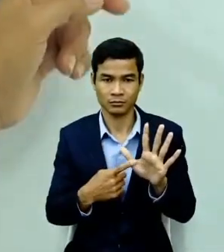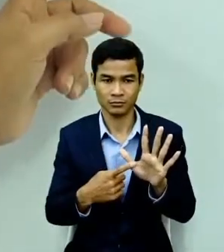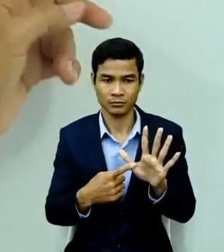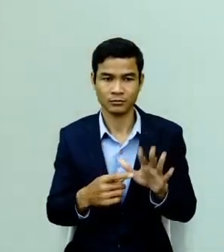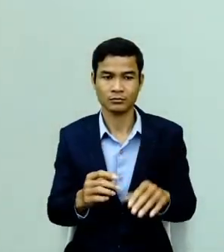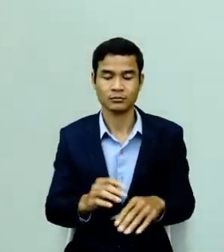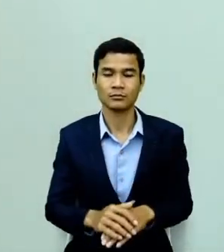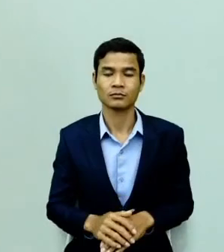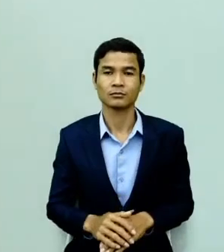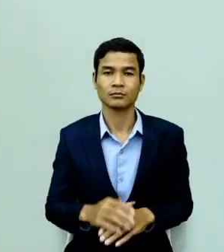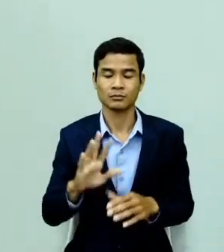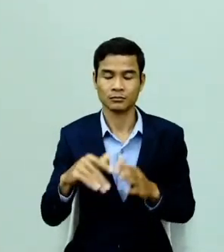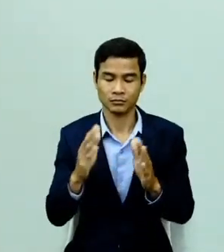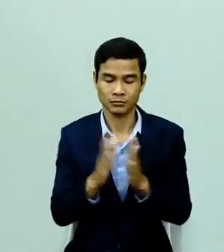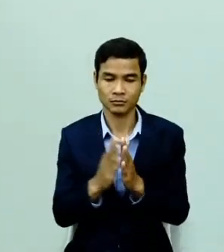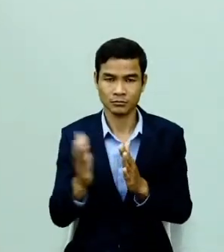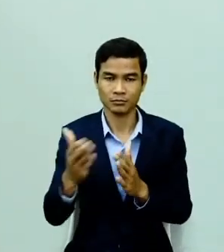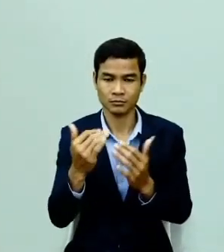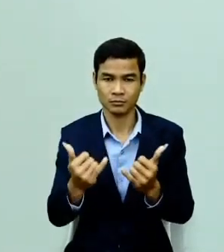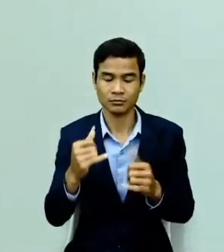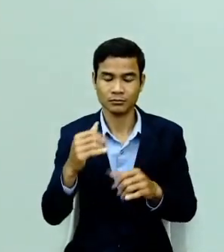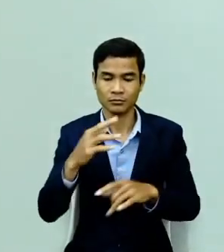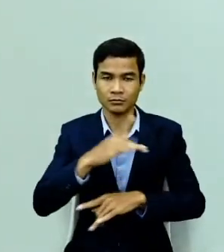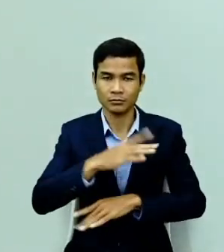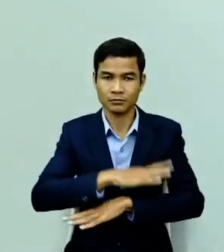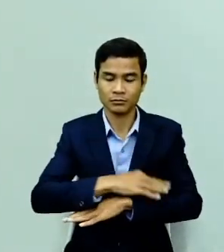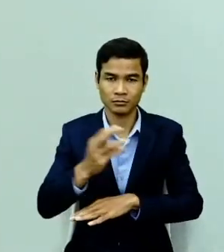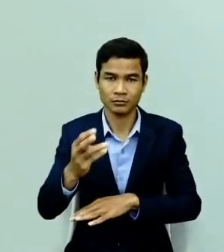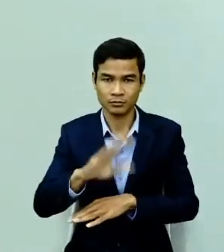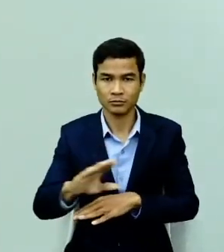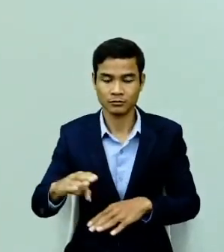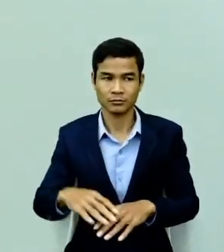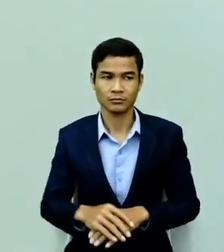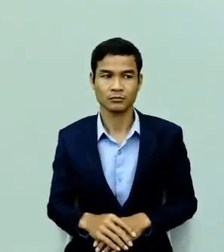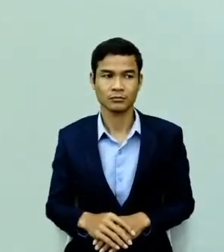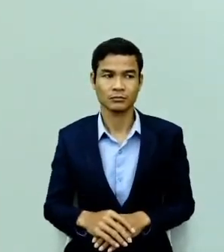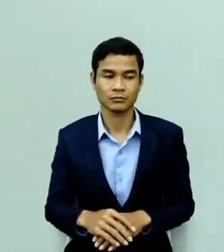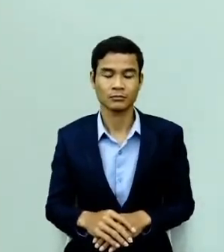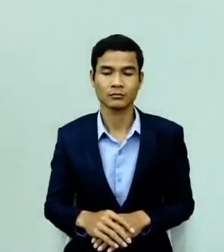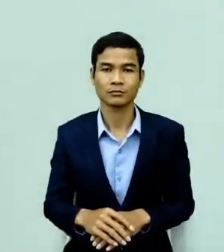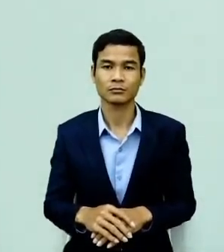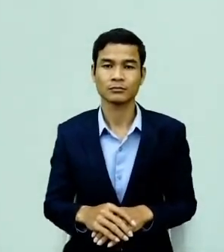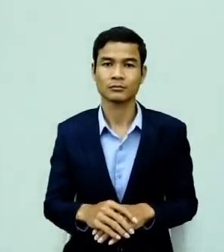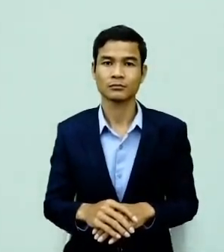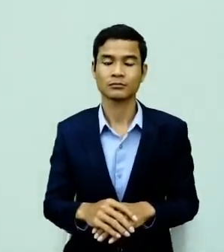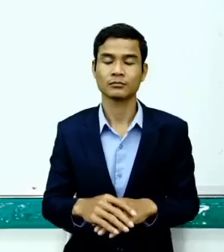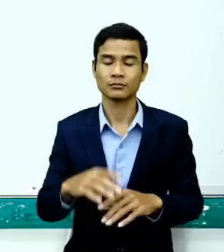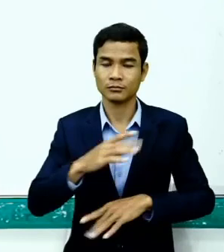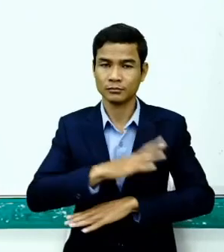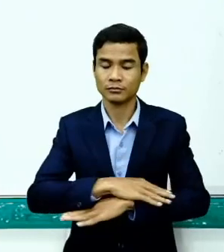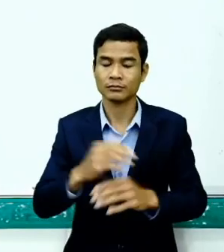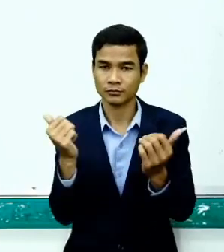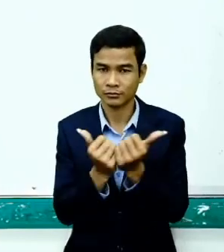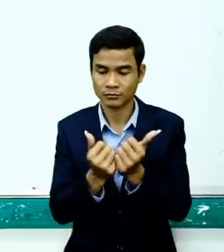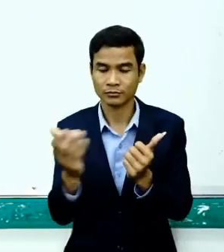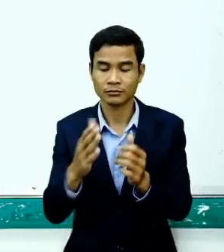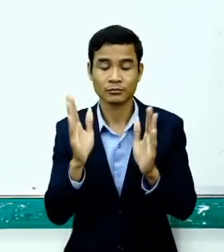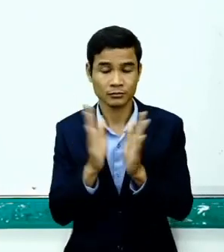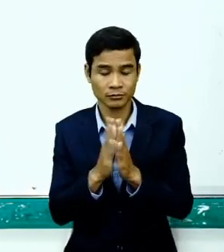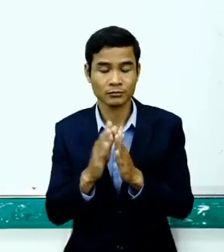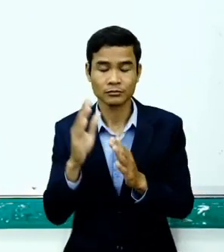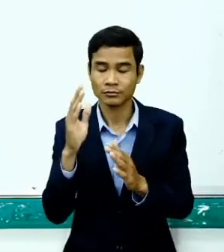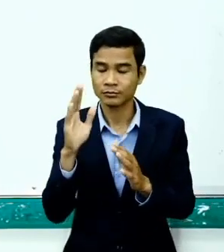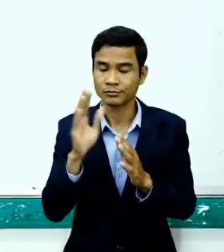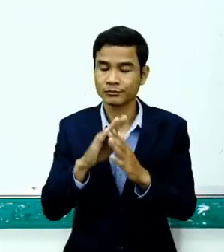គីចាអរគុណកូនឥឡូវអ្នកគ្រូនាំកូនសម្រាប់បន្តិចចាអញ្ចឹងគឺសម្រាប់លេងល្បែងមិញយើងបានតែដៃតាមបទច